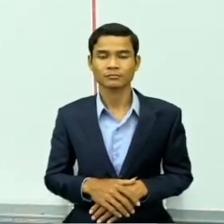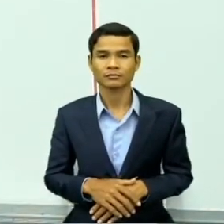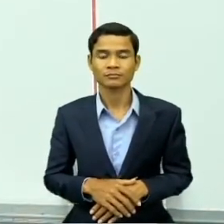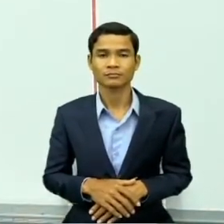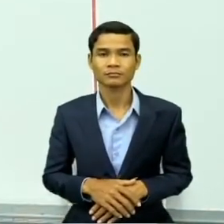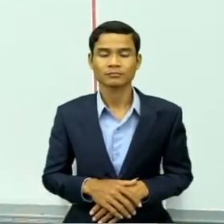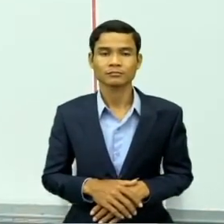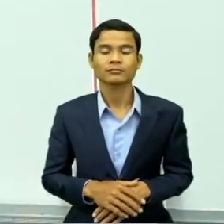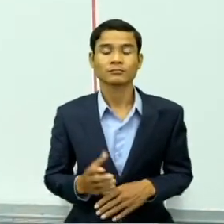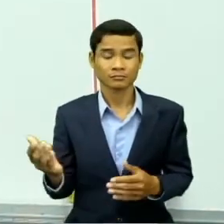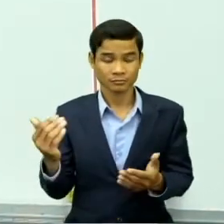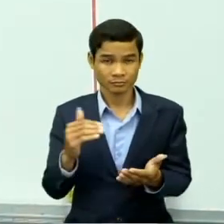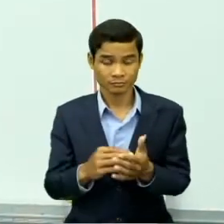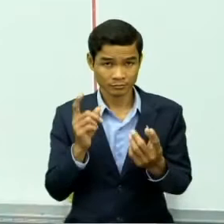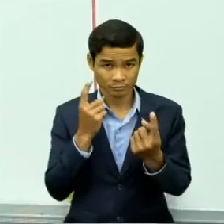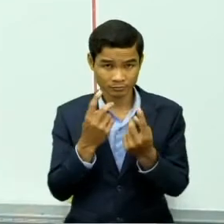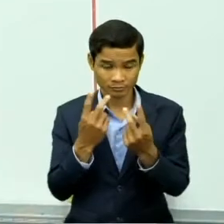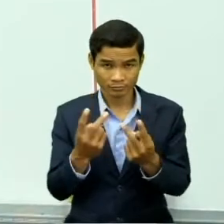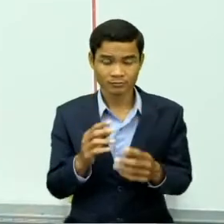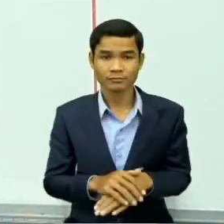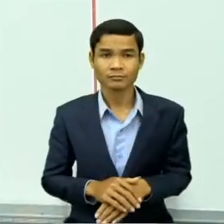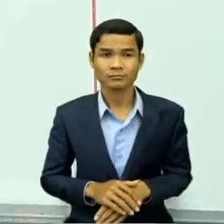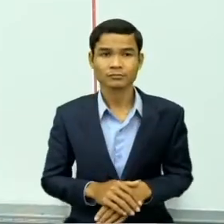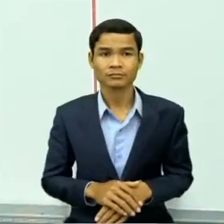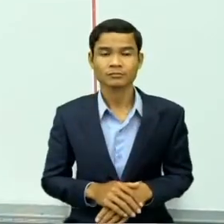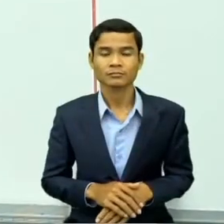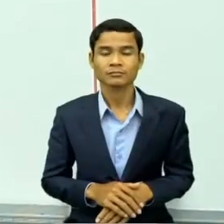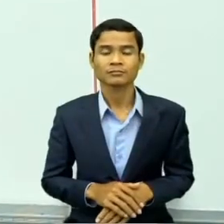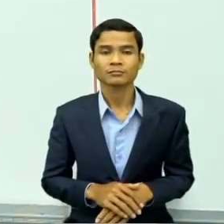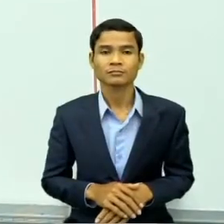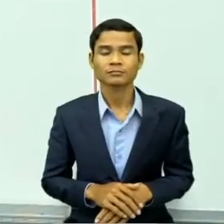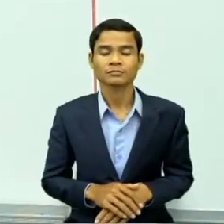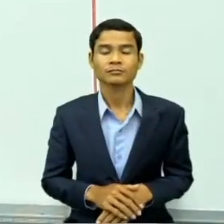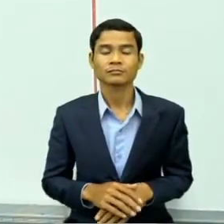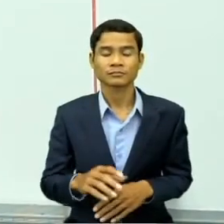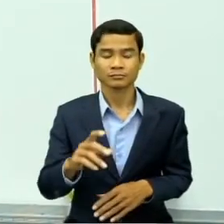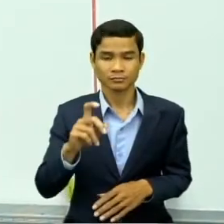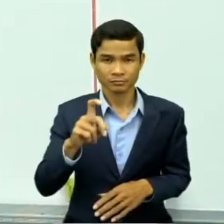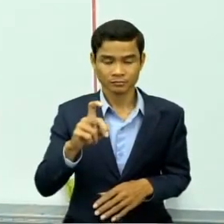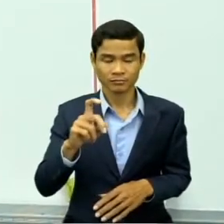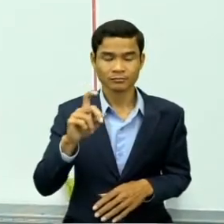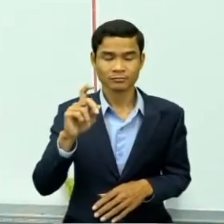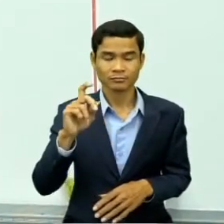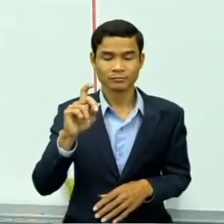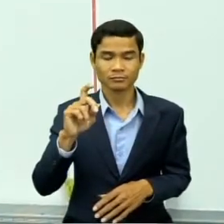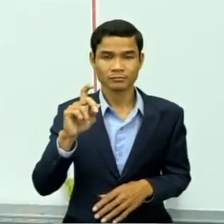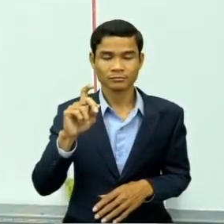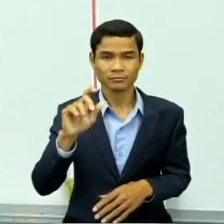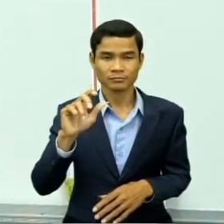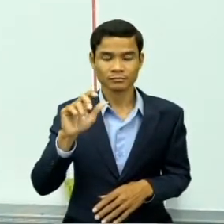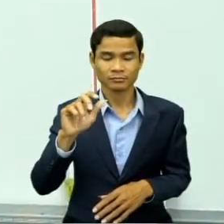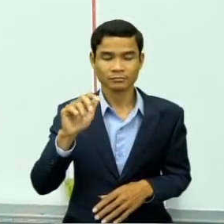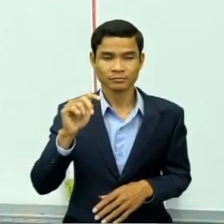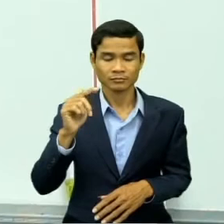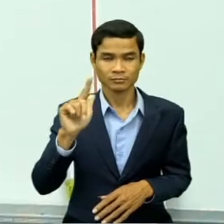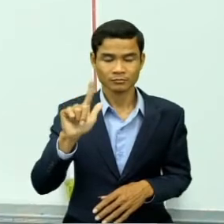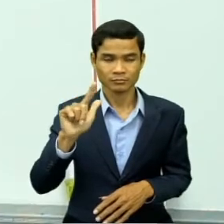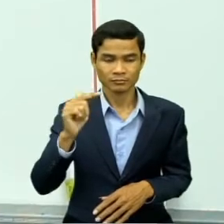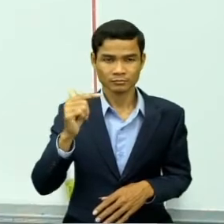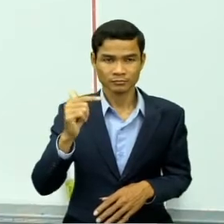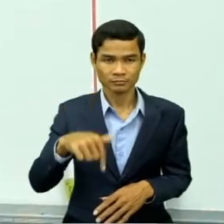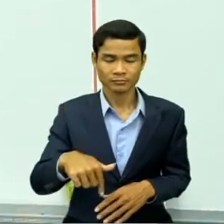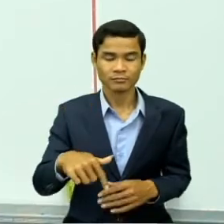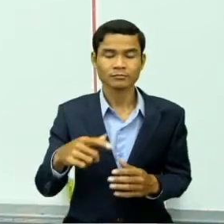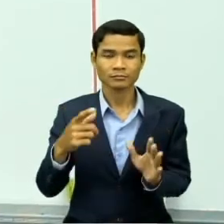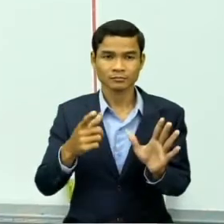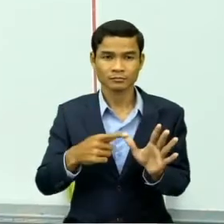ចាផ្ទៀងផ្ទាត់ផ្ងអៀផ្ងៀចាម្ដងទៀត